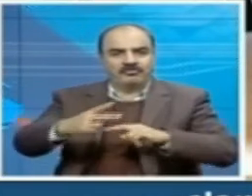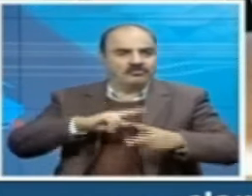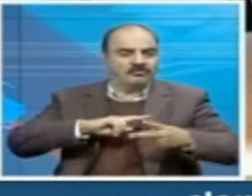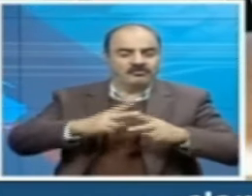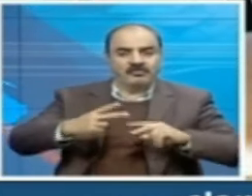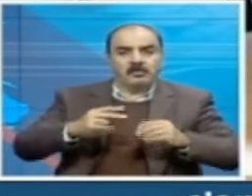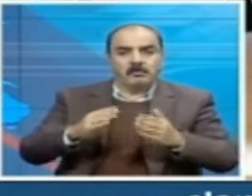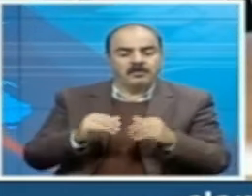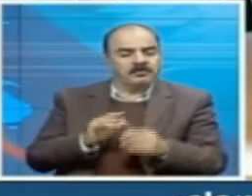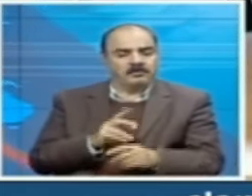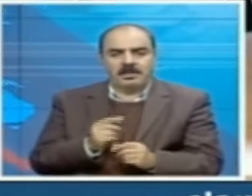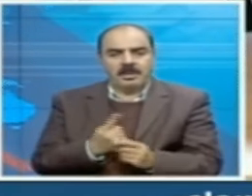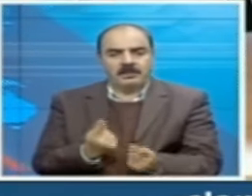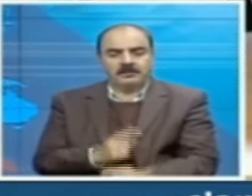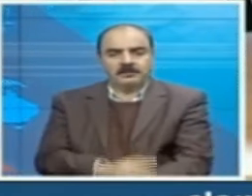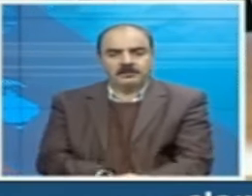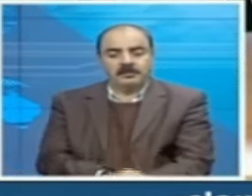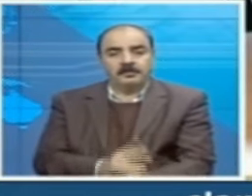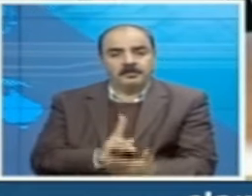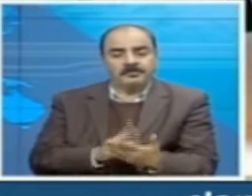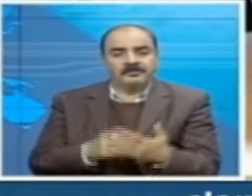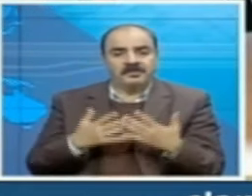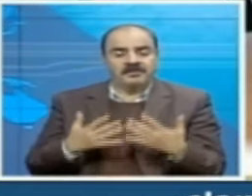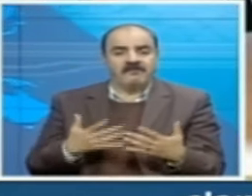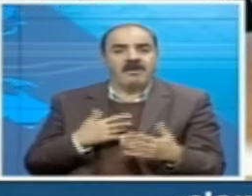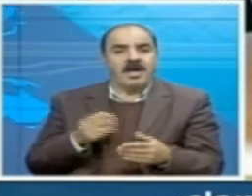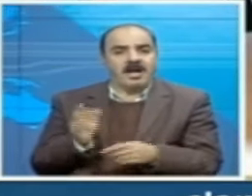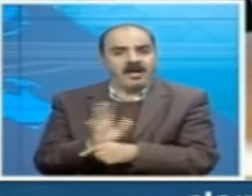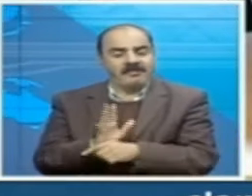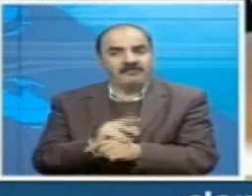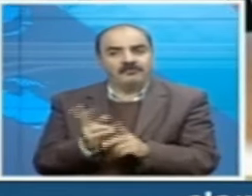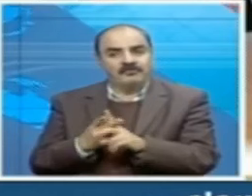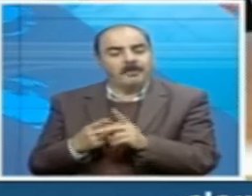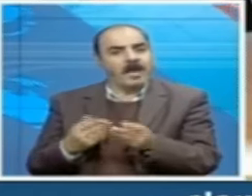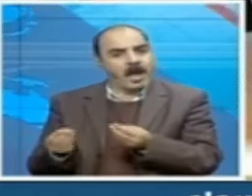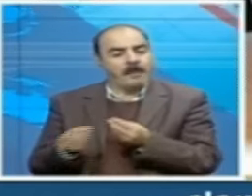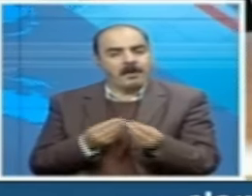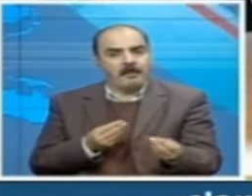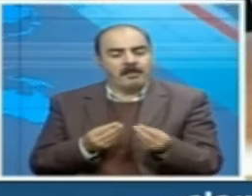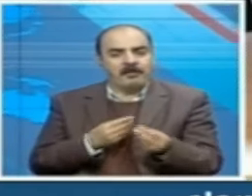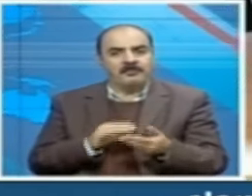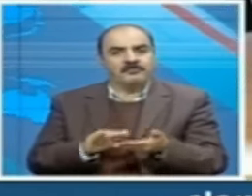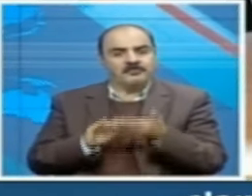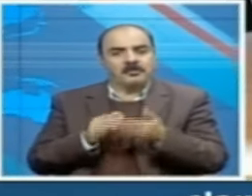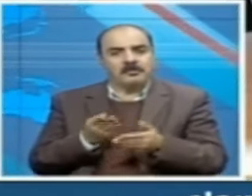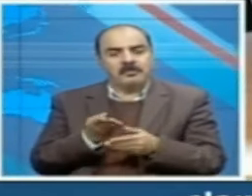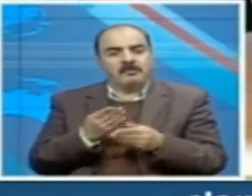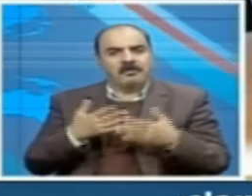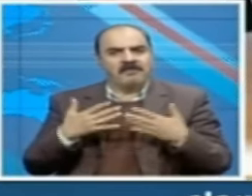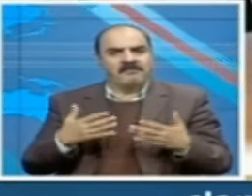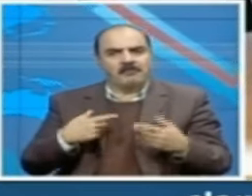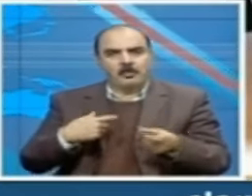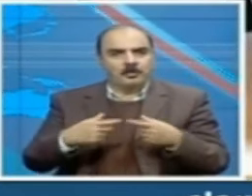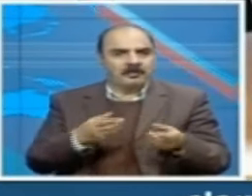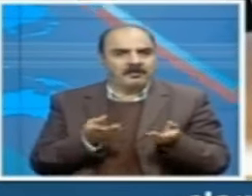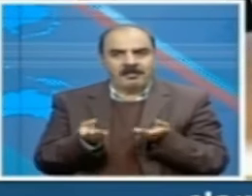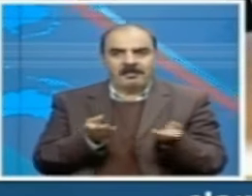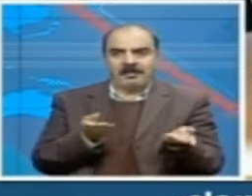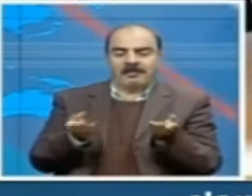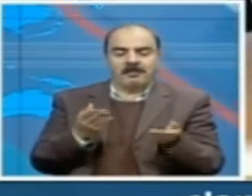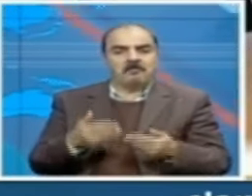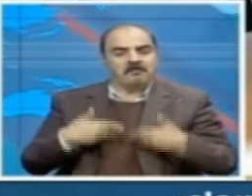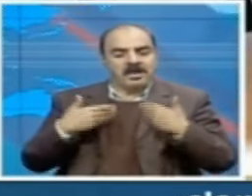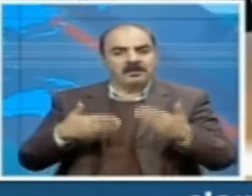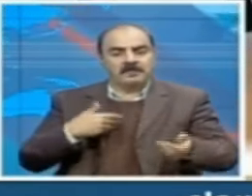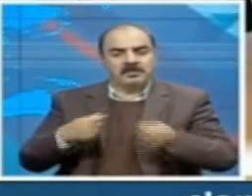بالجنيه المصري، وهي القرارات التي تهدف لتحفيز المواطنين على استخدام الخدمات المالية الرقمية بما يساهم